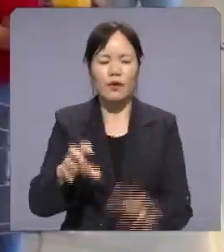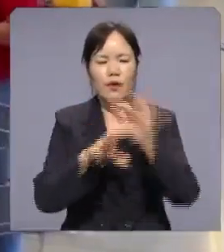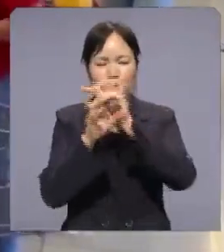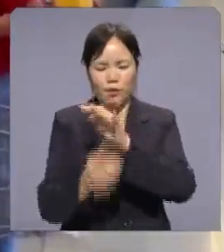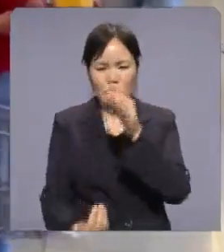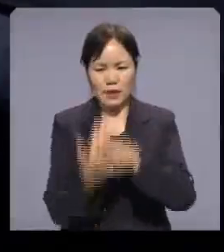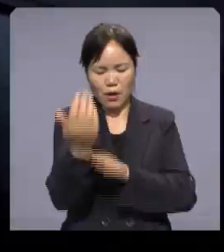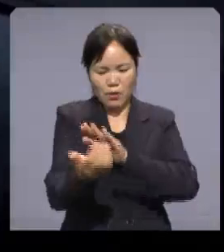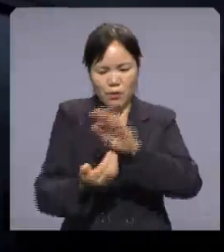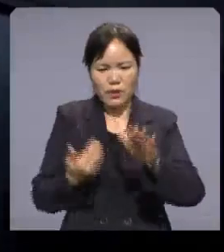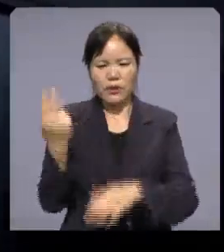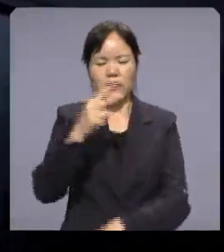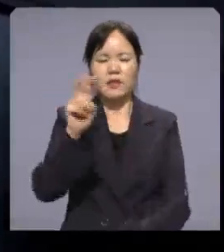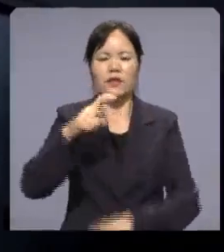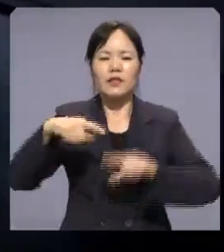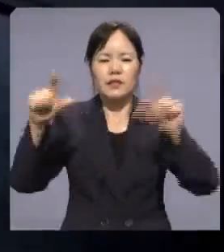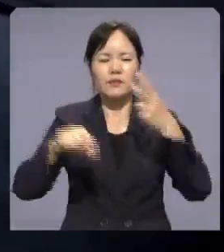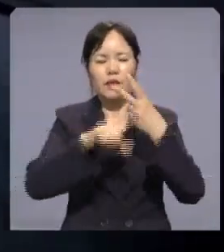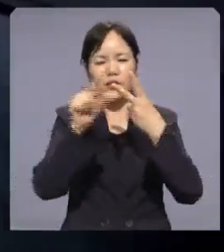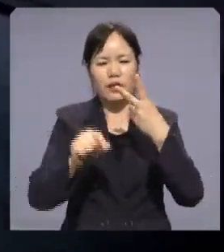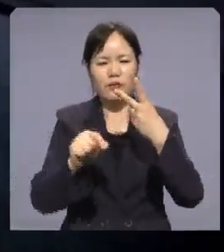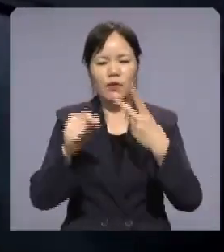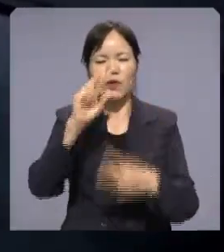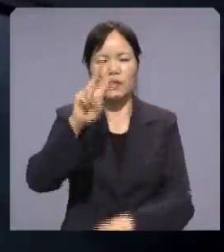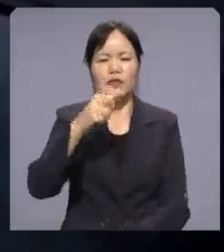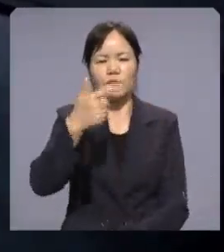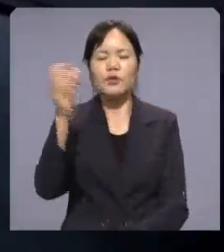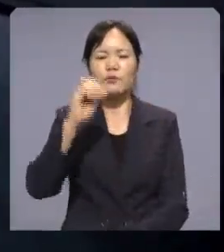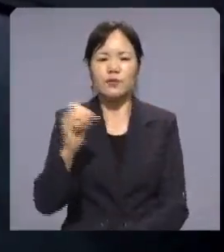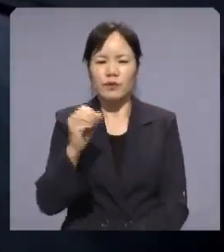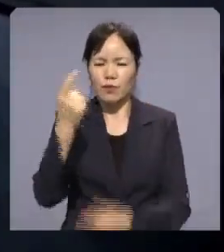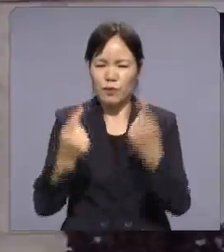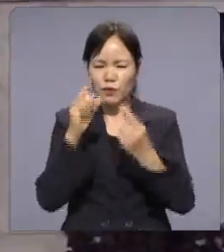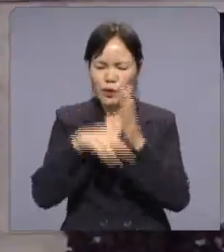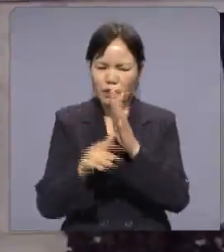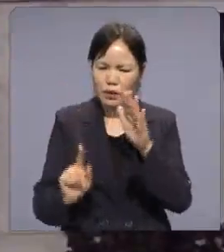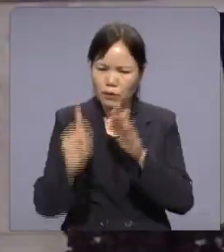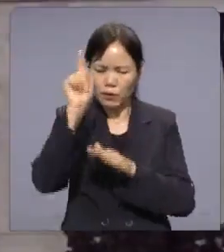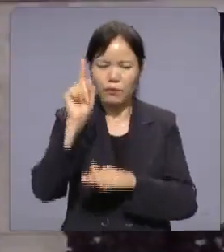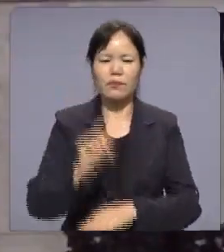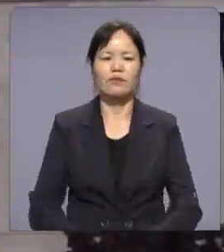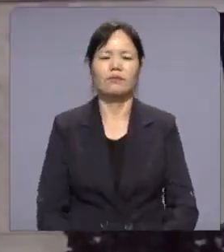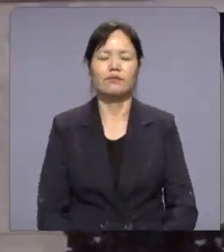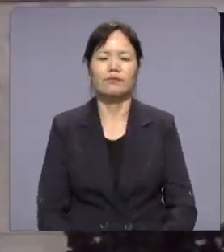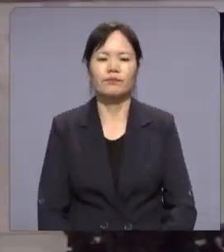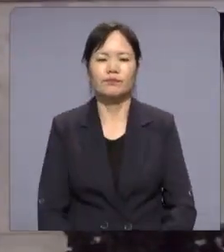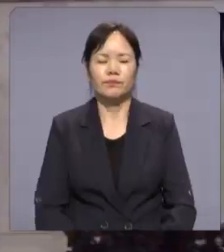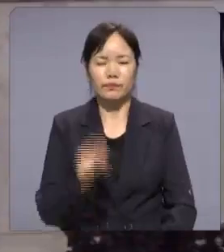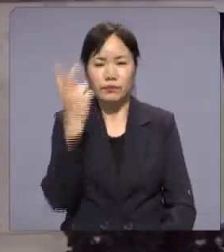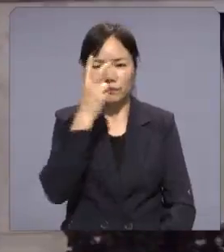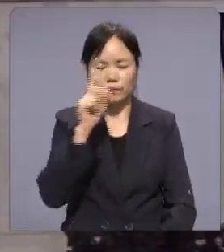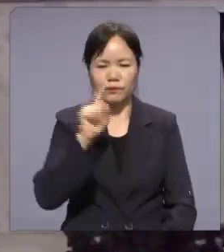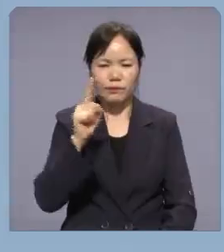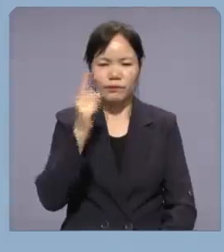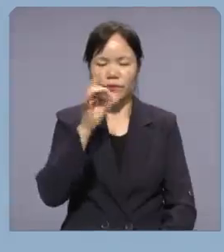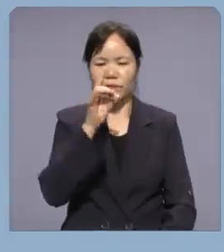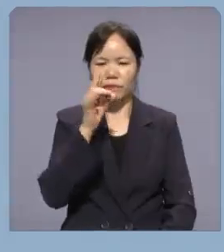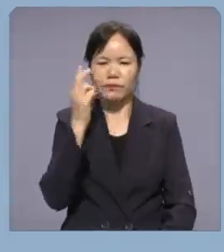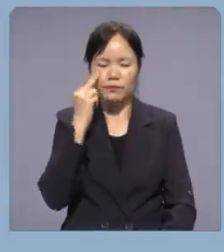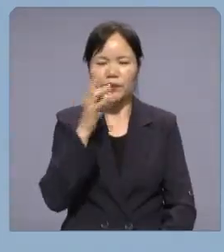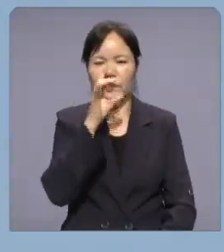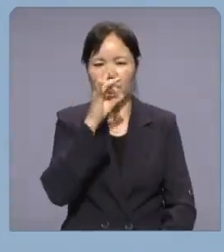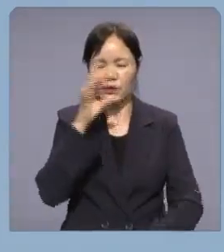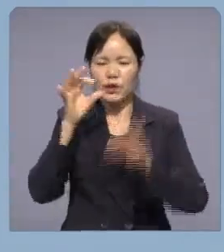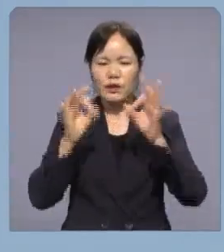코로나19 사태 직전인 2020년 2월 26%보다 높은 수치입니다. 이 조사는 미국